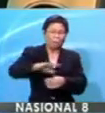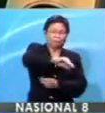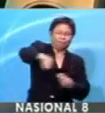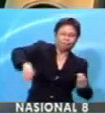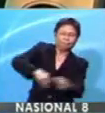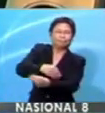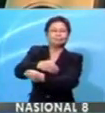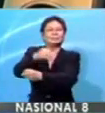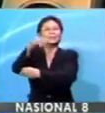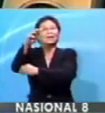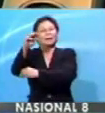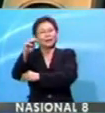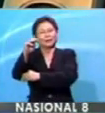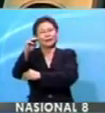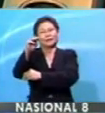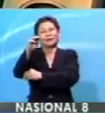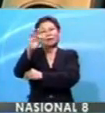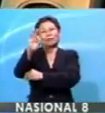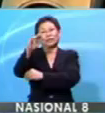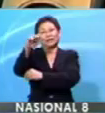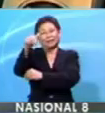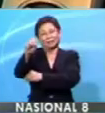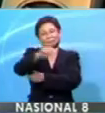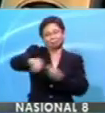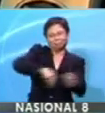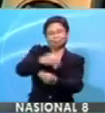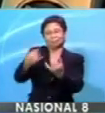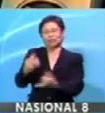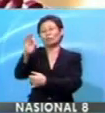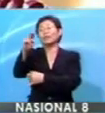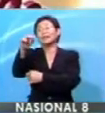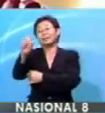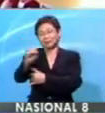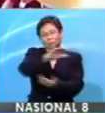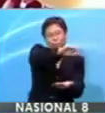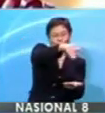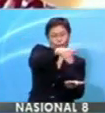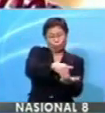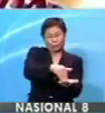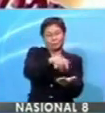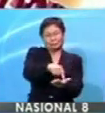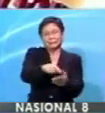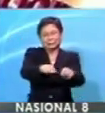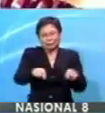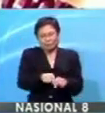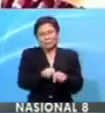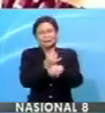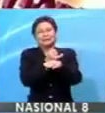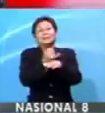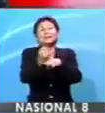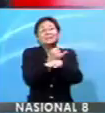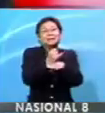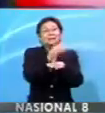alih oleh perbadanan kemajuan filem nasional Malaysia finas pusat ini akan menjadi platform berkaitan industri kandungan